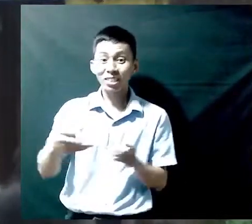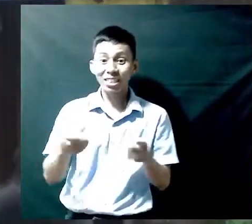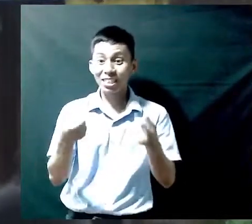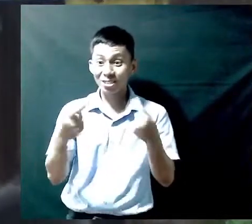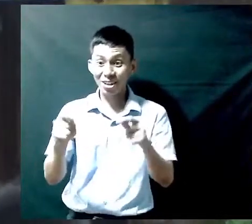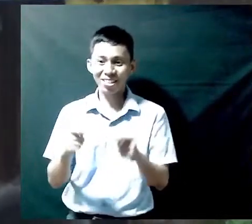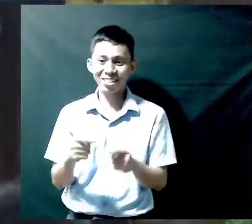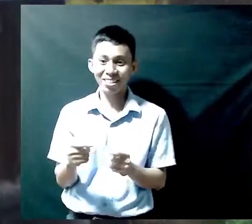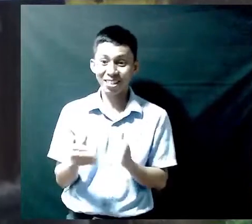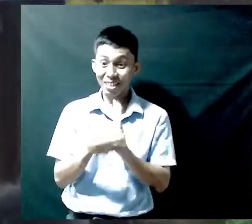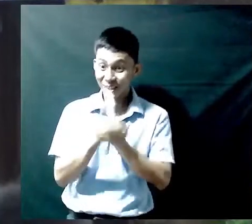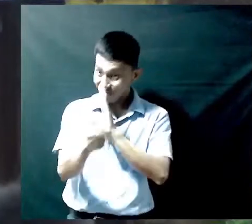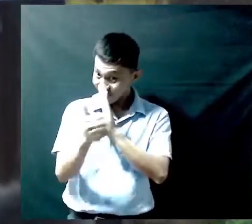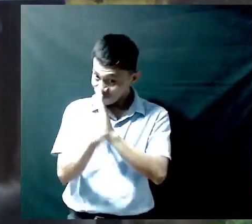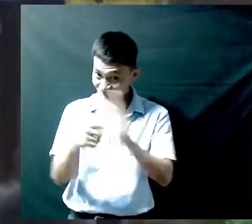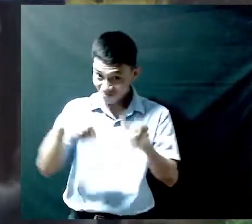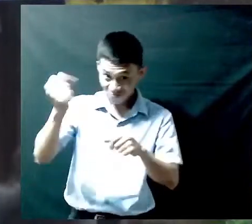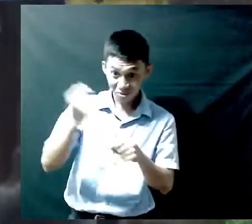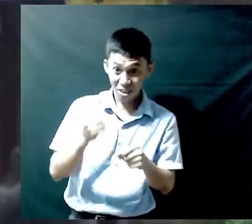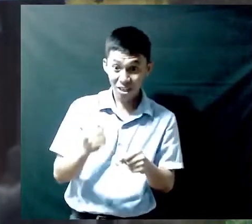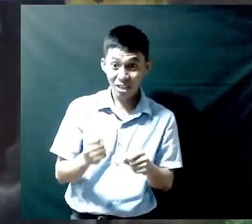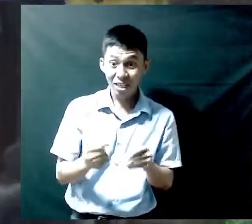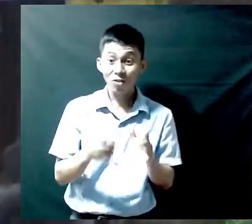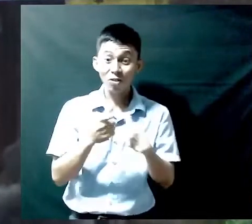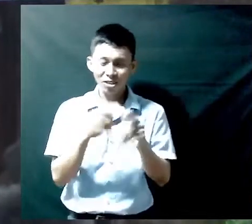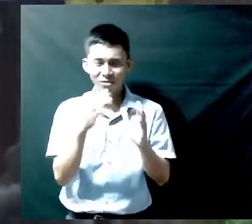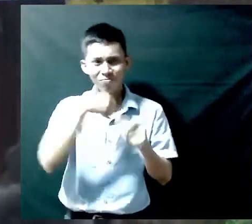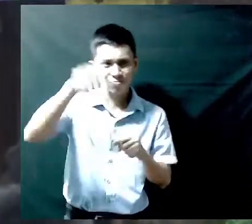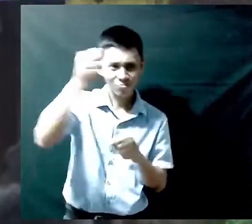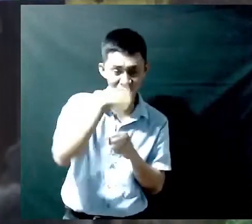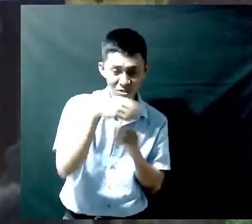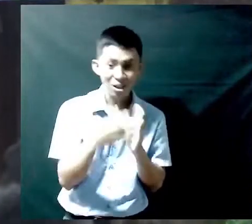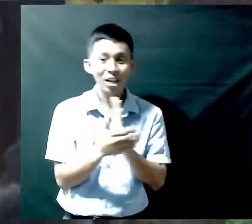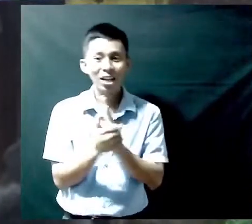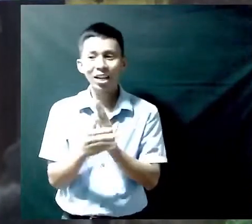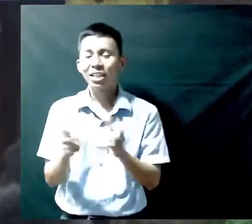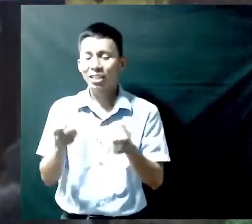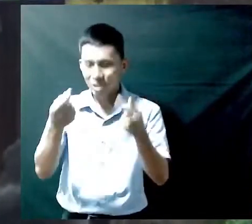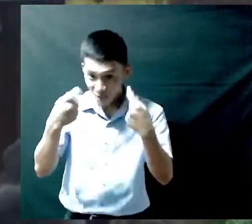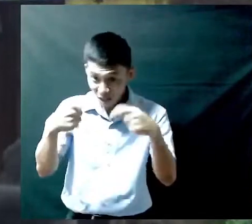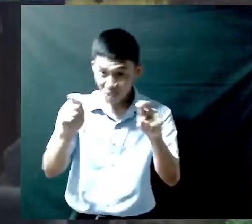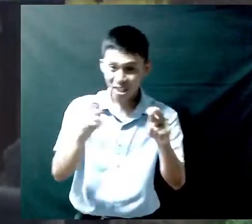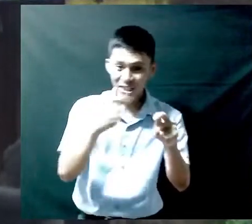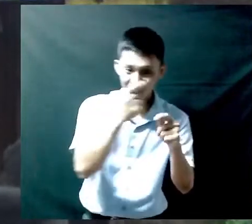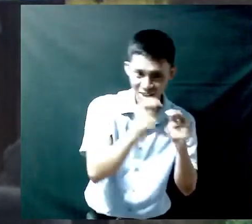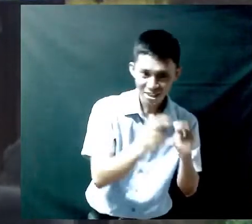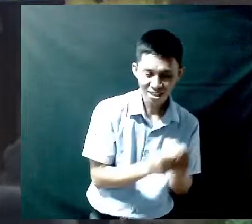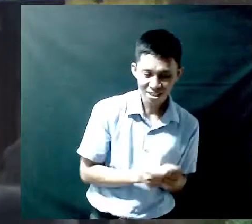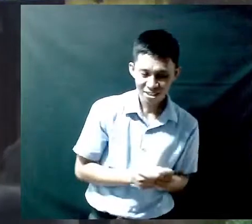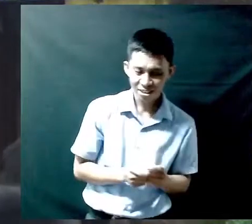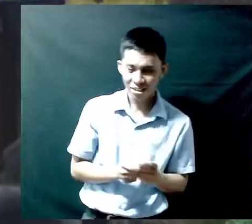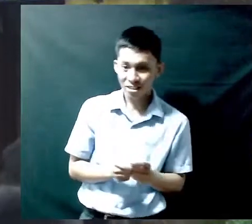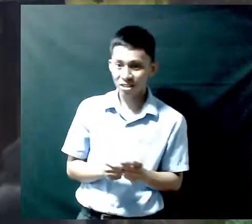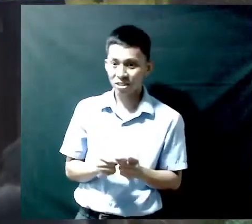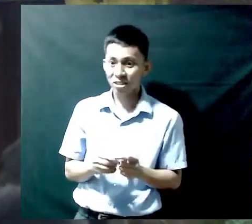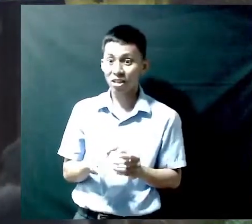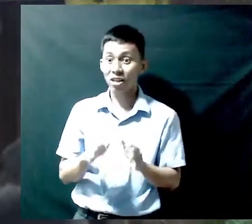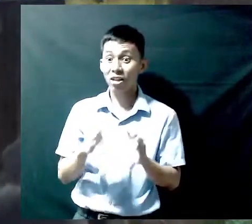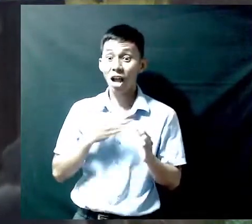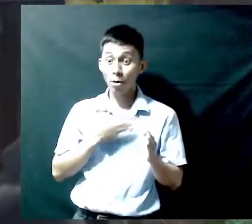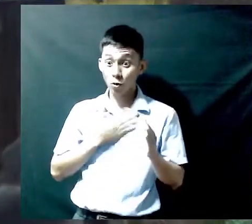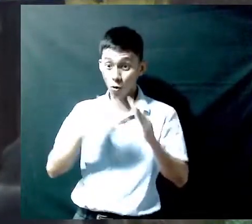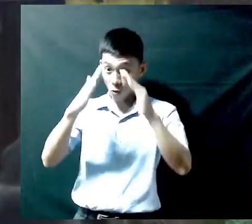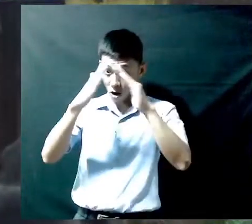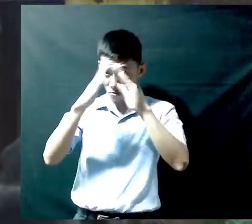arts no, to reach out these kids. These are gang leaders. So I opened my house, I went